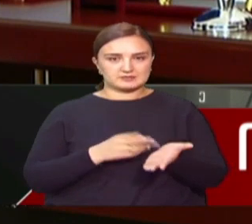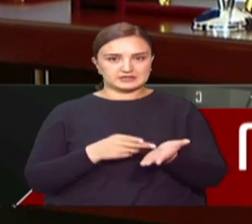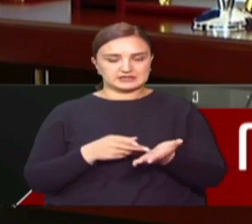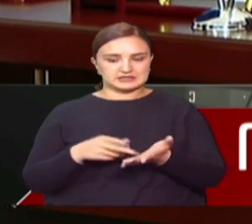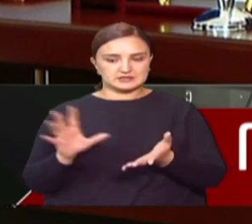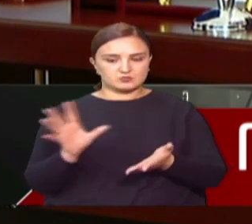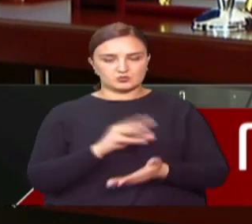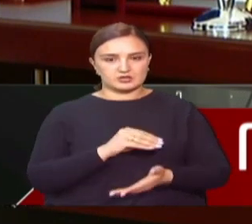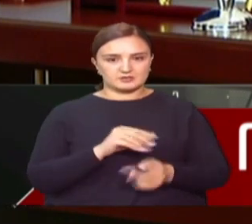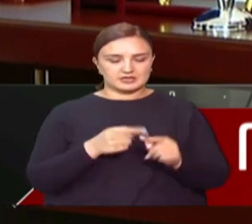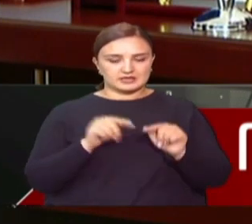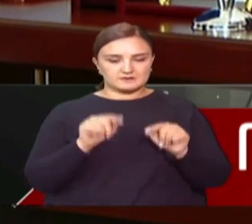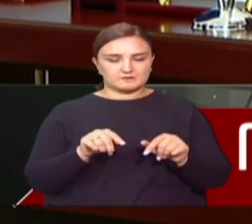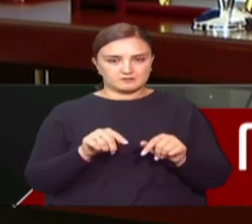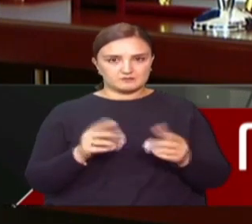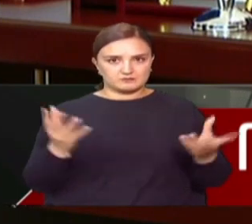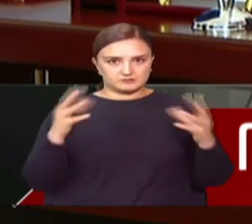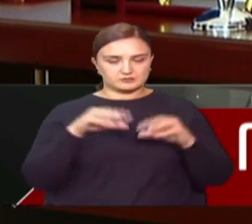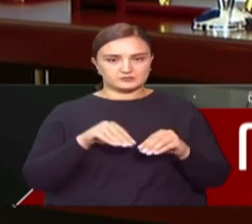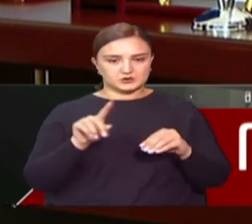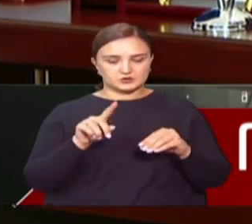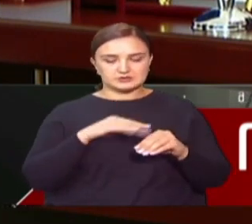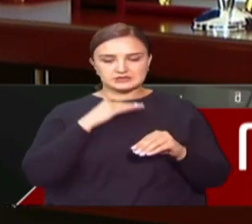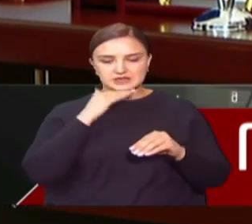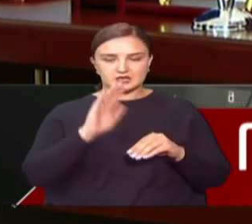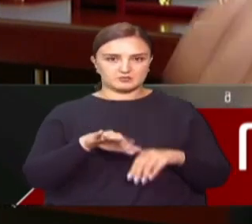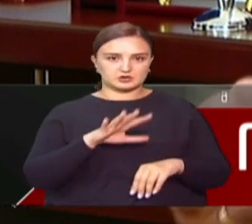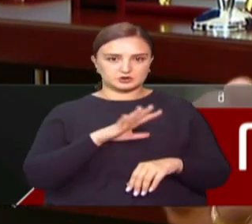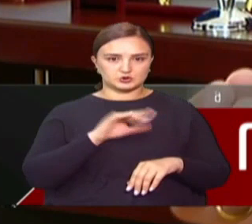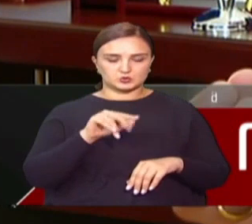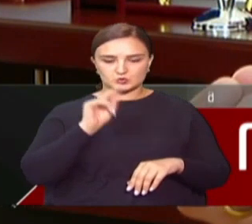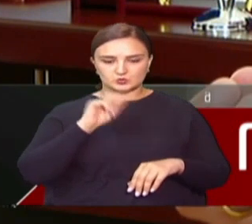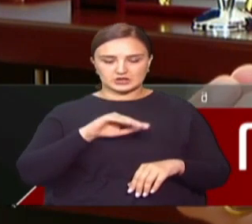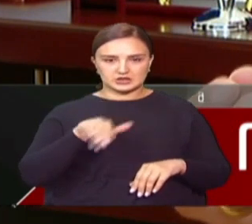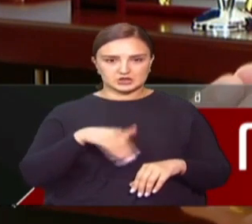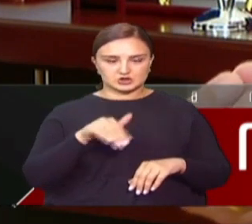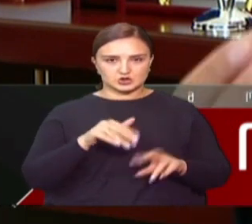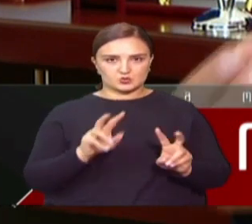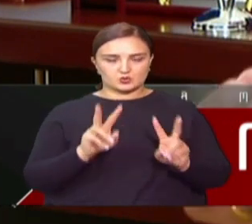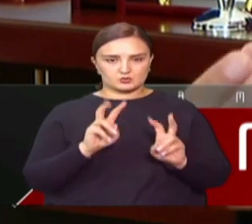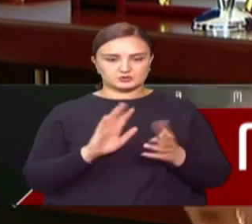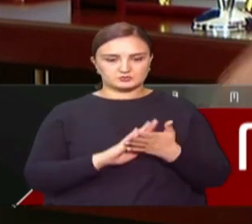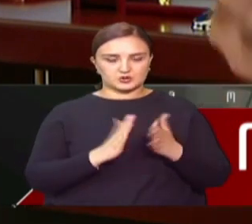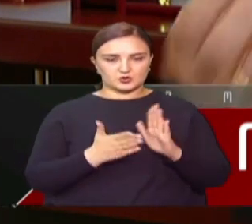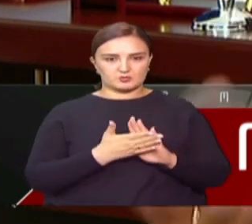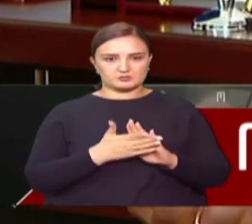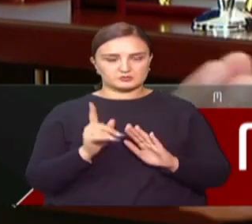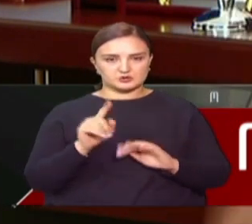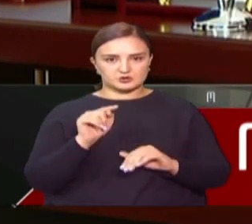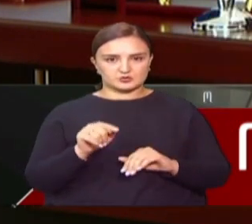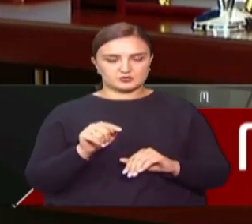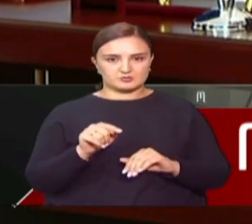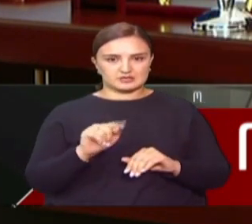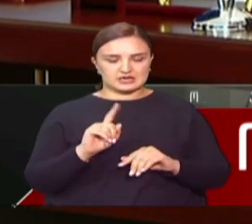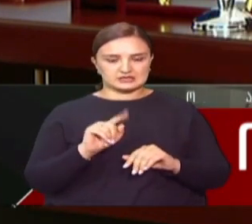მკიცებულებები, მკიცებულებს იმ დონეზე მოუხარო თავი, რომ საკმარისი იყოს უდანაშაულო ის პრეზუმციის პირობებშიც კი რომ